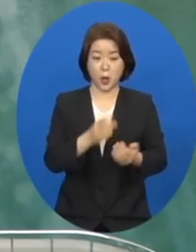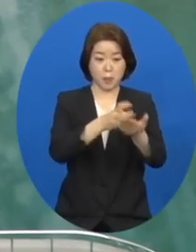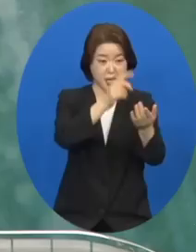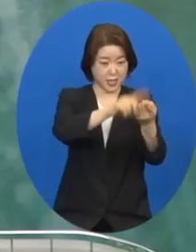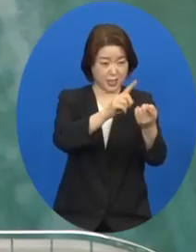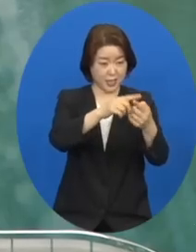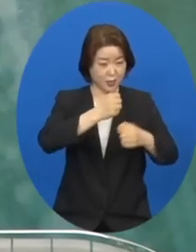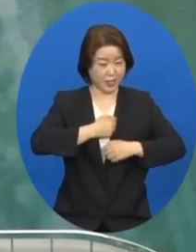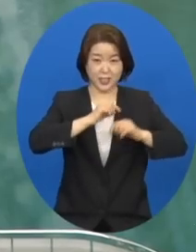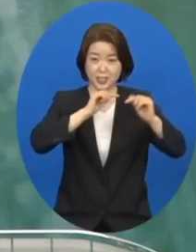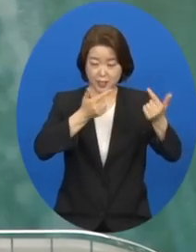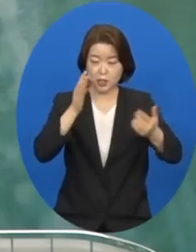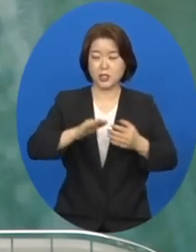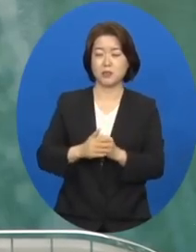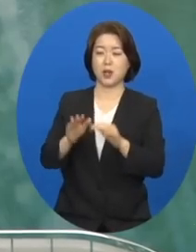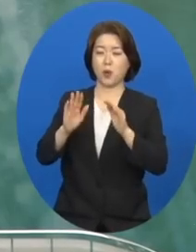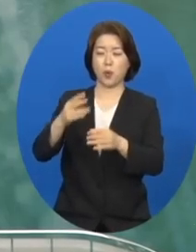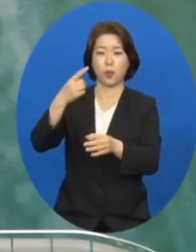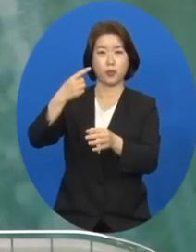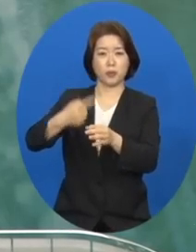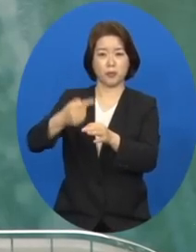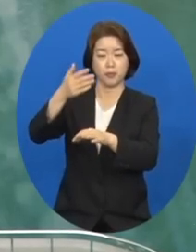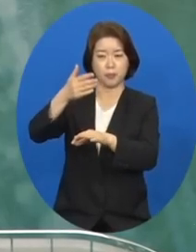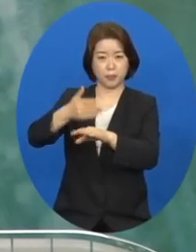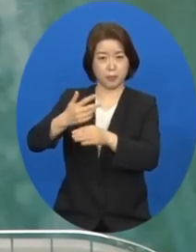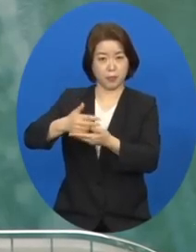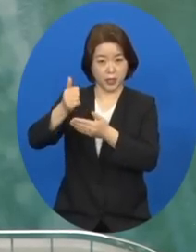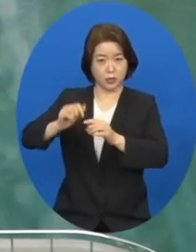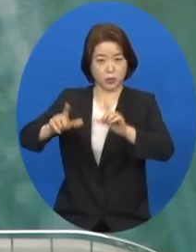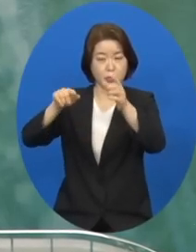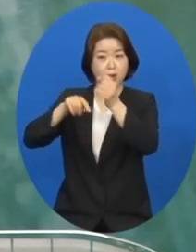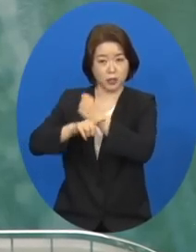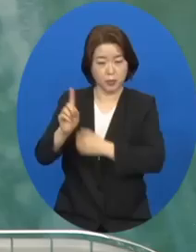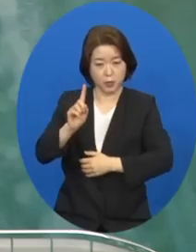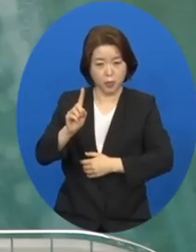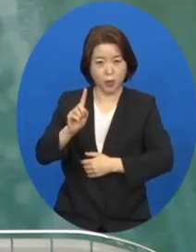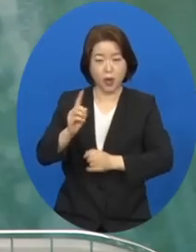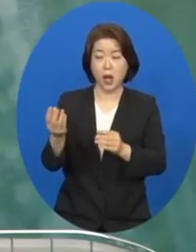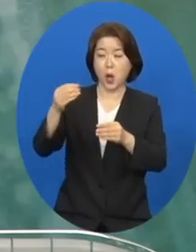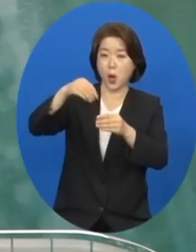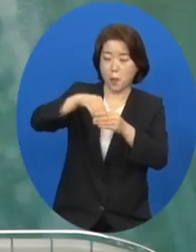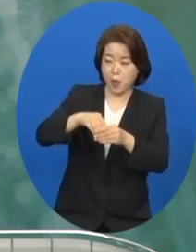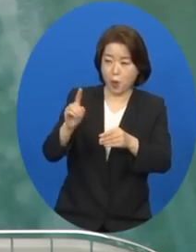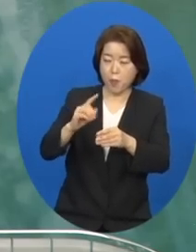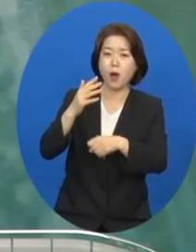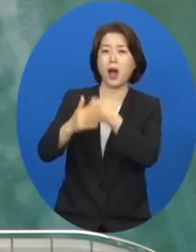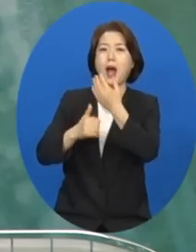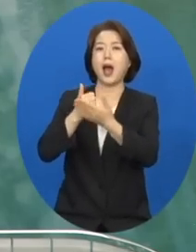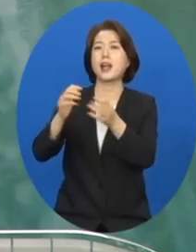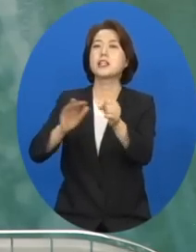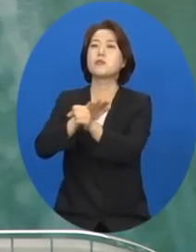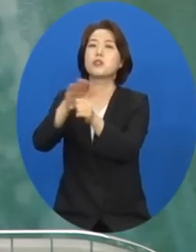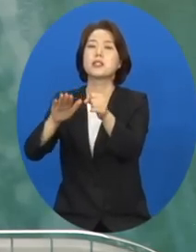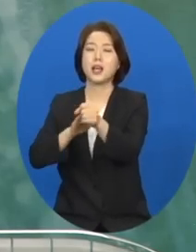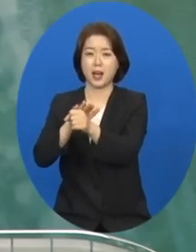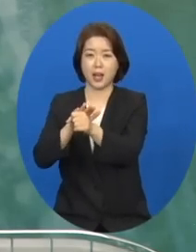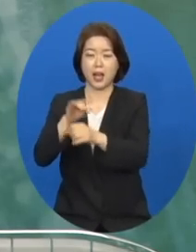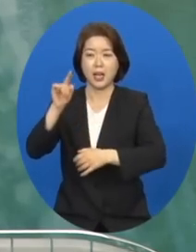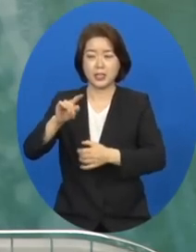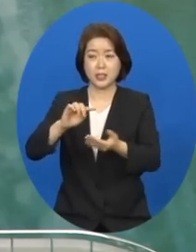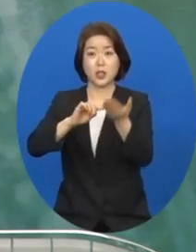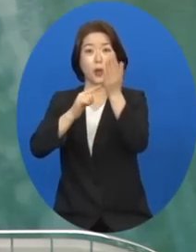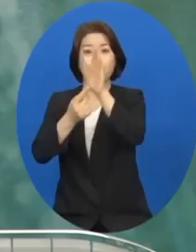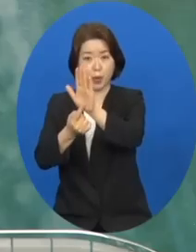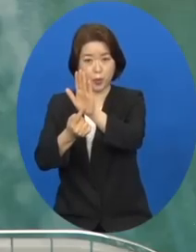오늘 이 맥추 절에 의미는 우리가 그래서 살려서 하나님을 사랑한 그 표현을